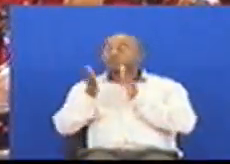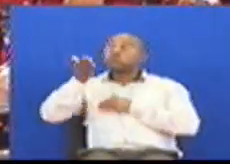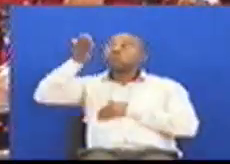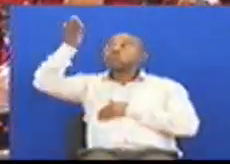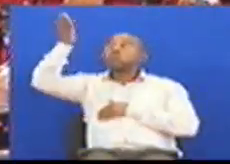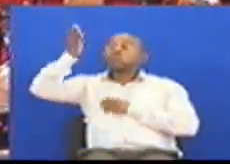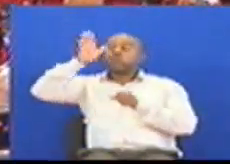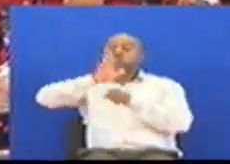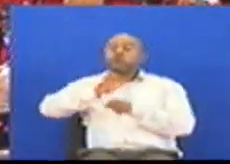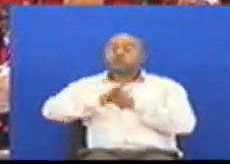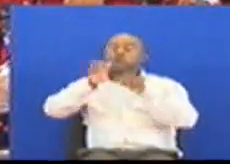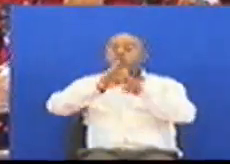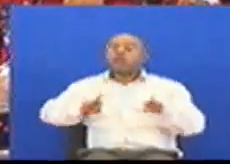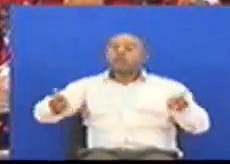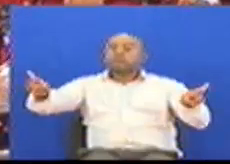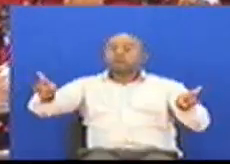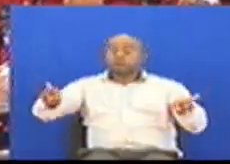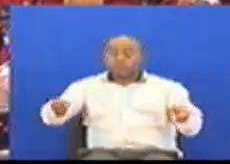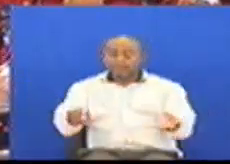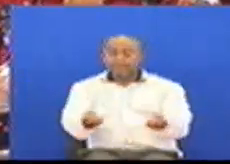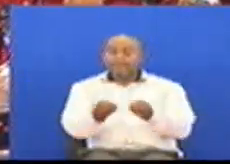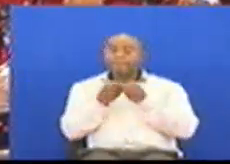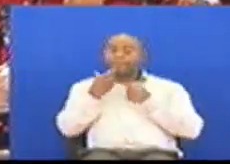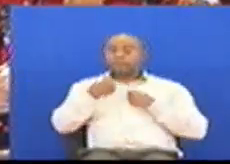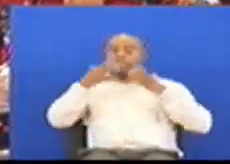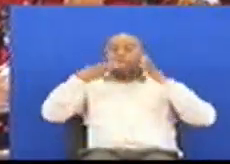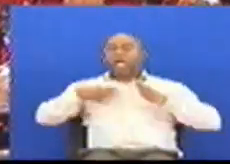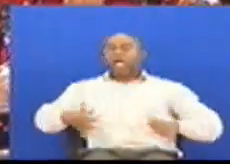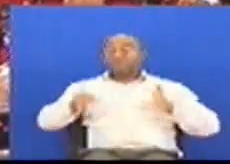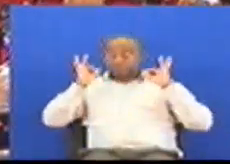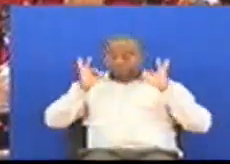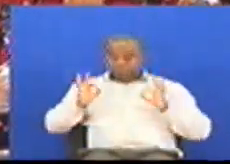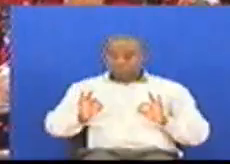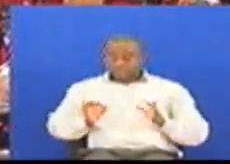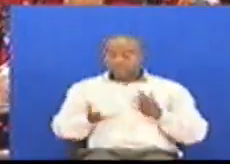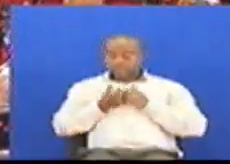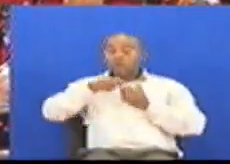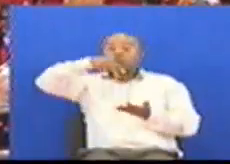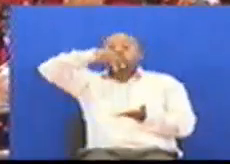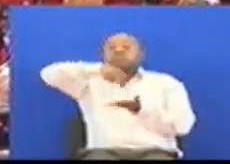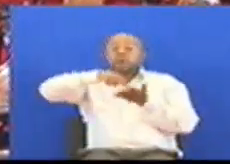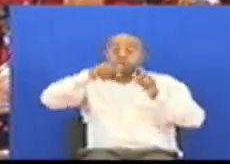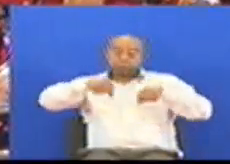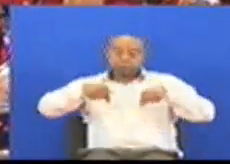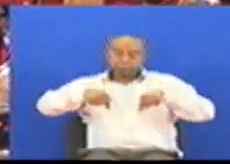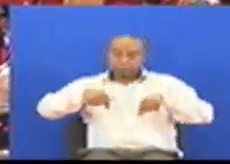wa rehema kwa kunijalia afya na kuweza kusimama ndani ya bunge hili tukufu.